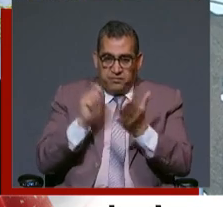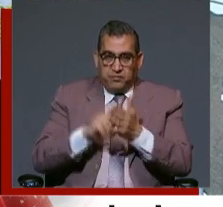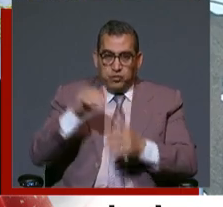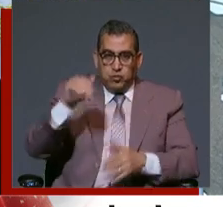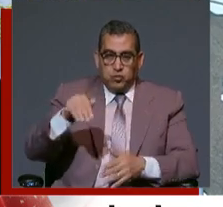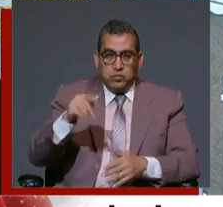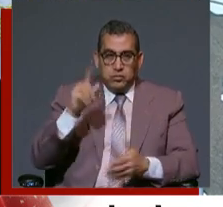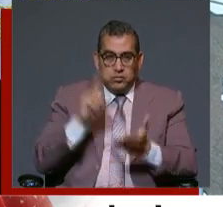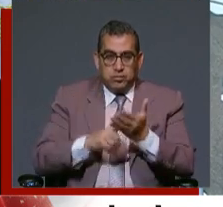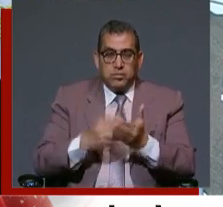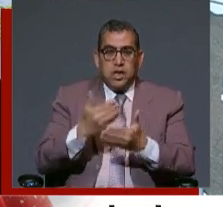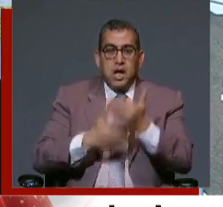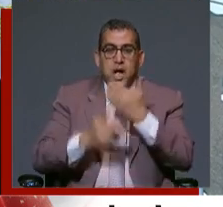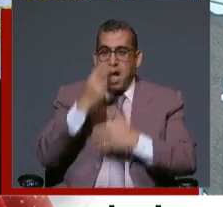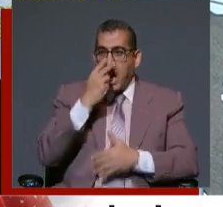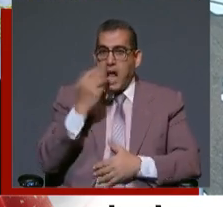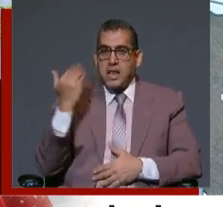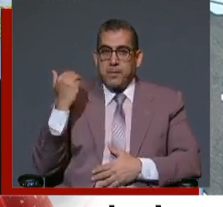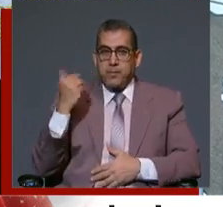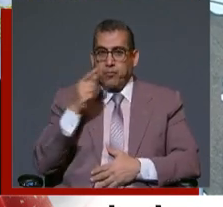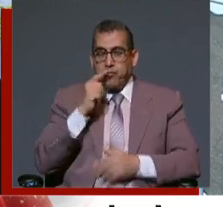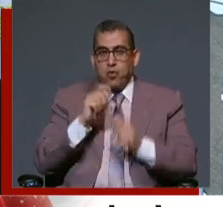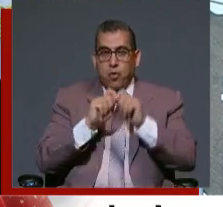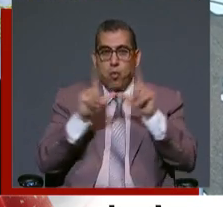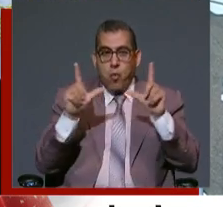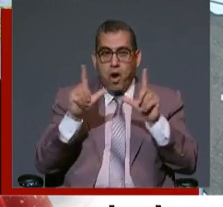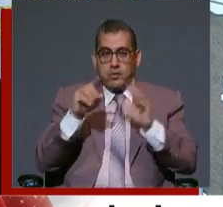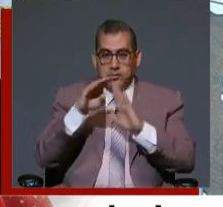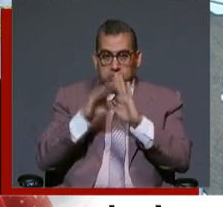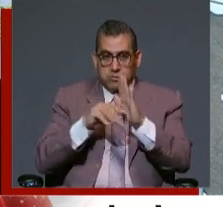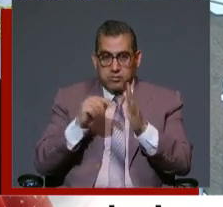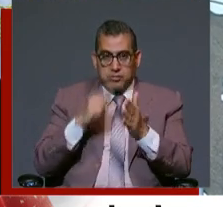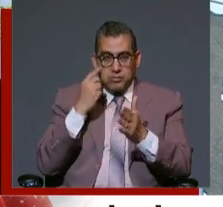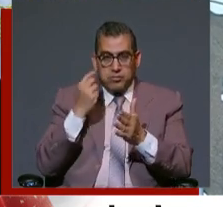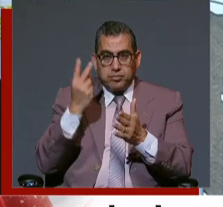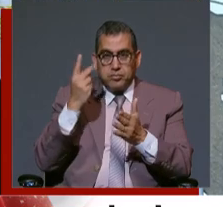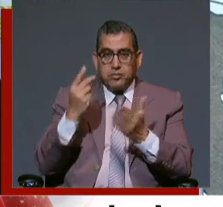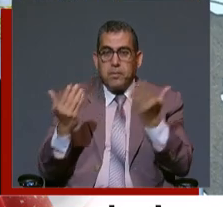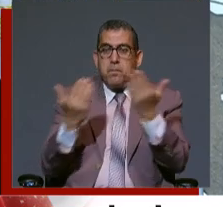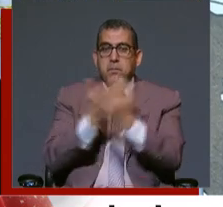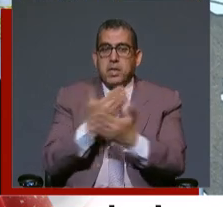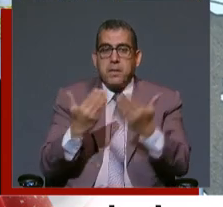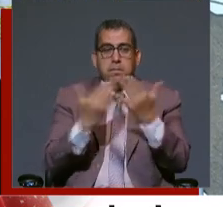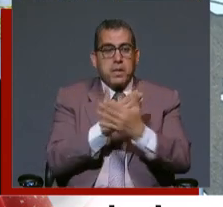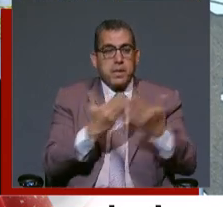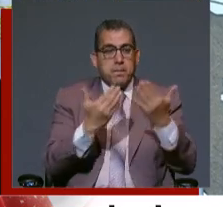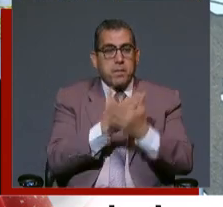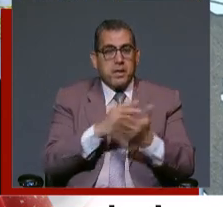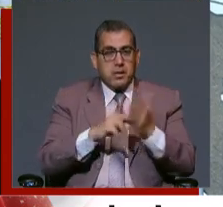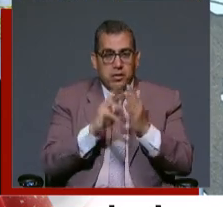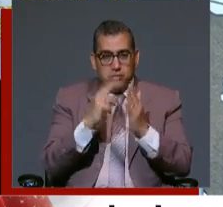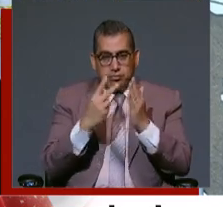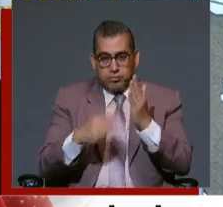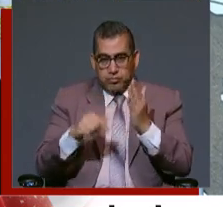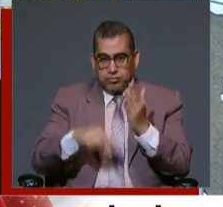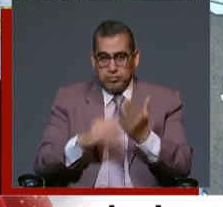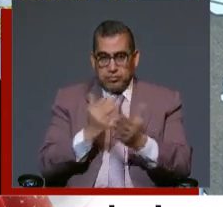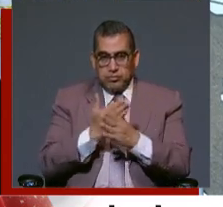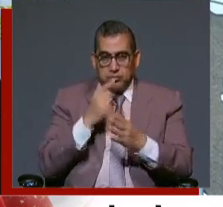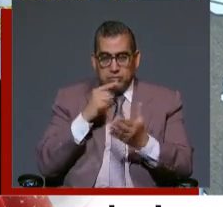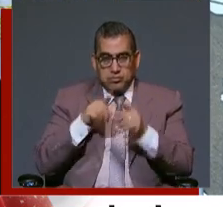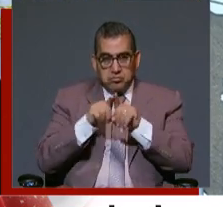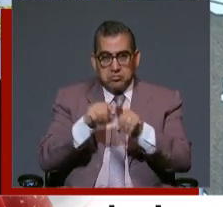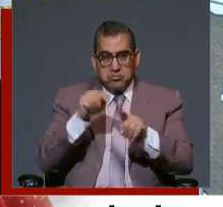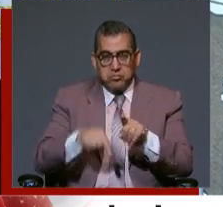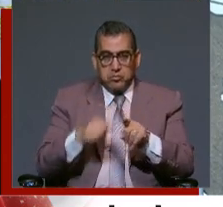كان سيدا في الماضي لتوضيح حدوده واقتراح بدائل يتم تعديلها وفقا لمنطق